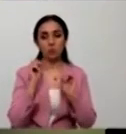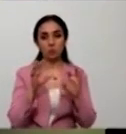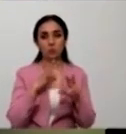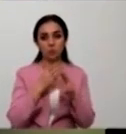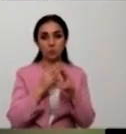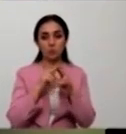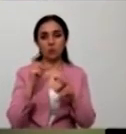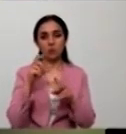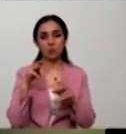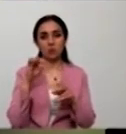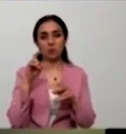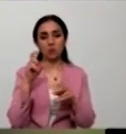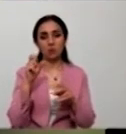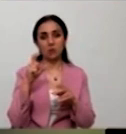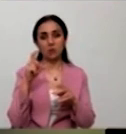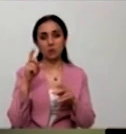jumlamiz ehtimol so'zdan boshlanadi.